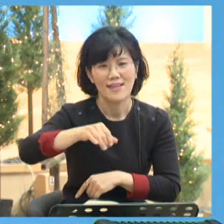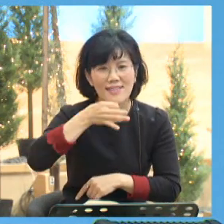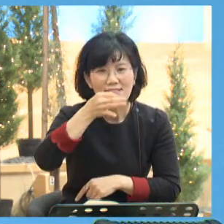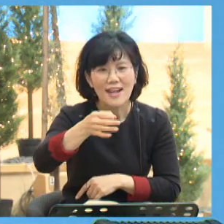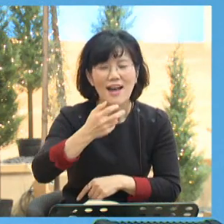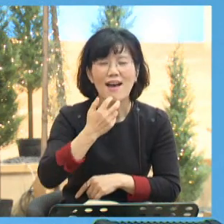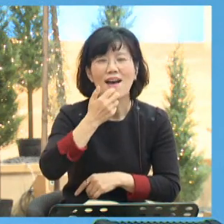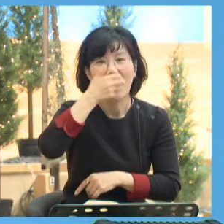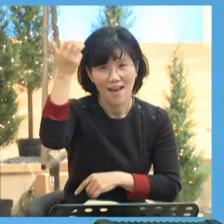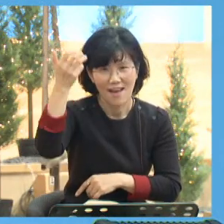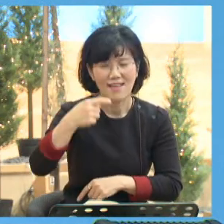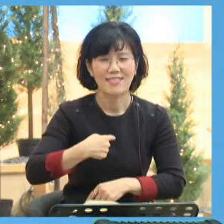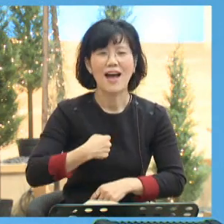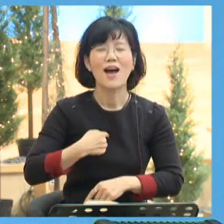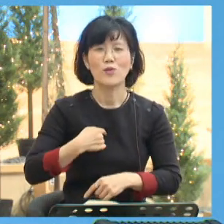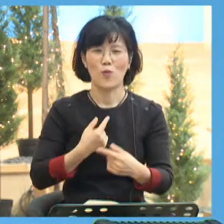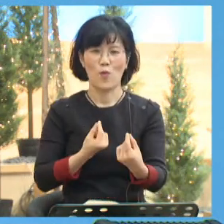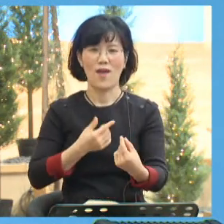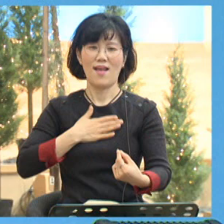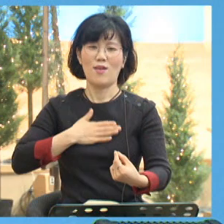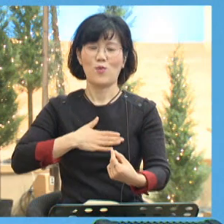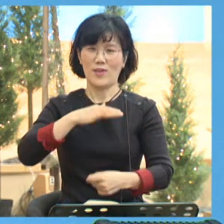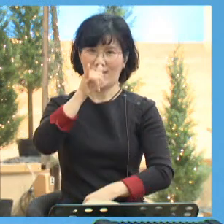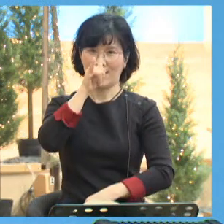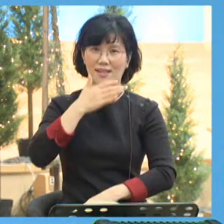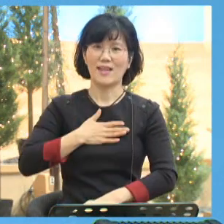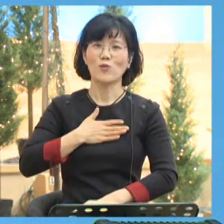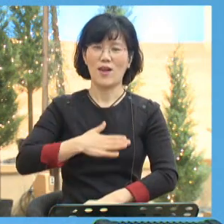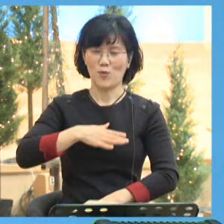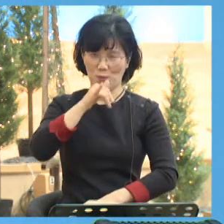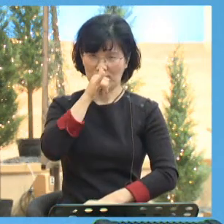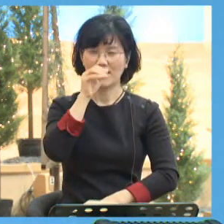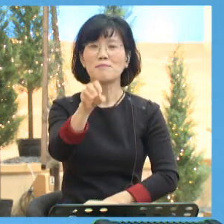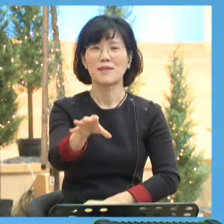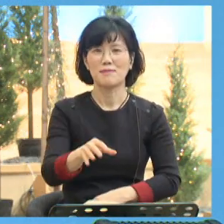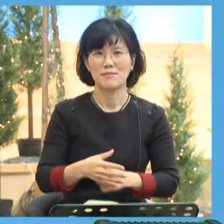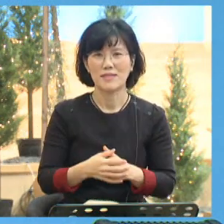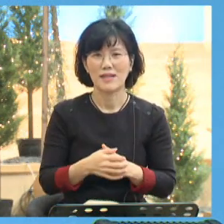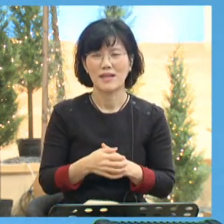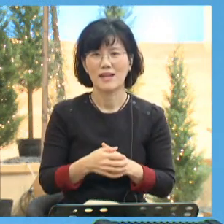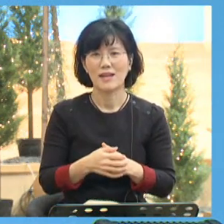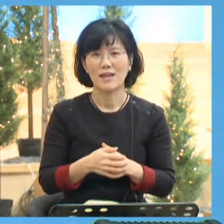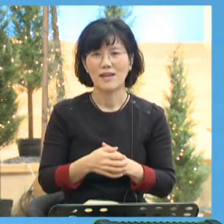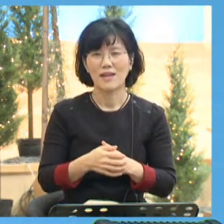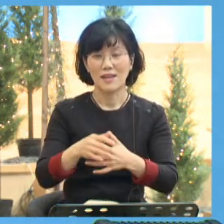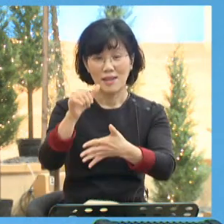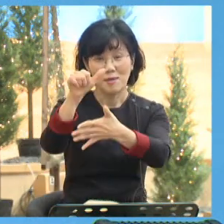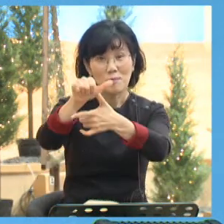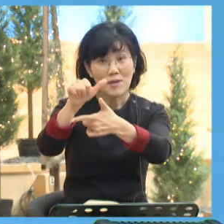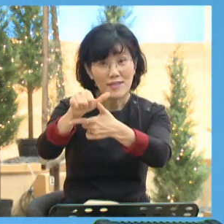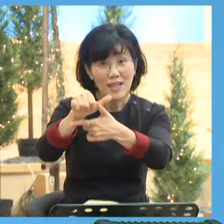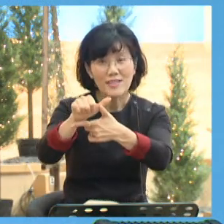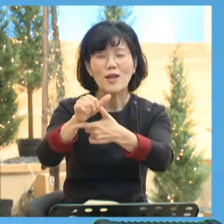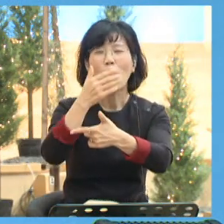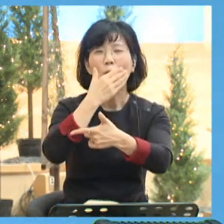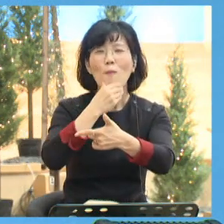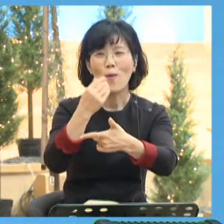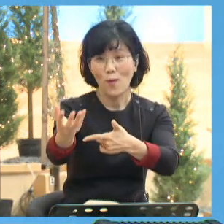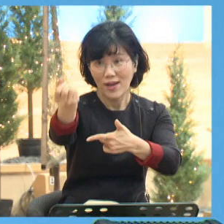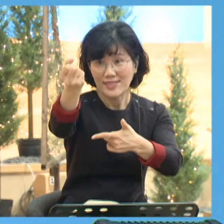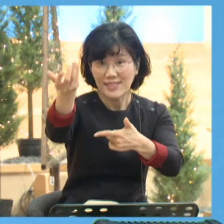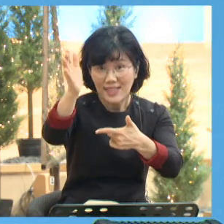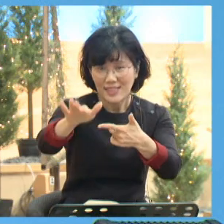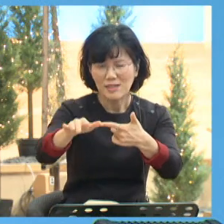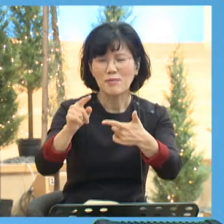나도 안다 나도 한다 문화 3 도자기 복을 받겠지만